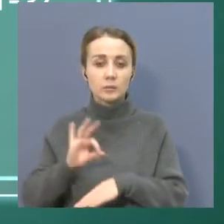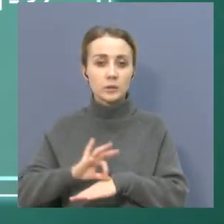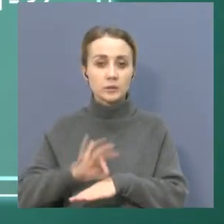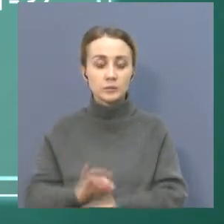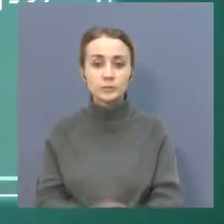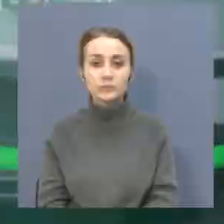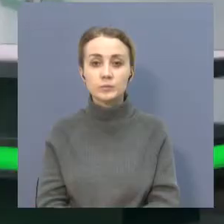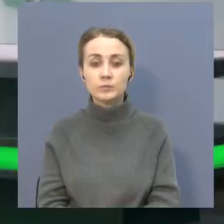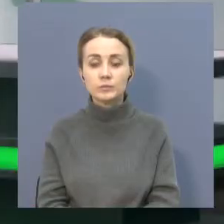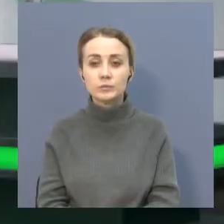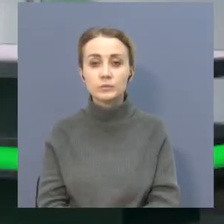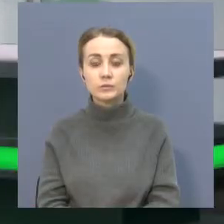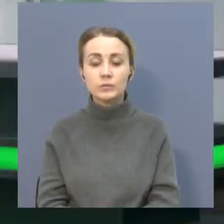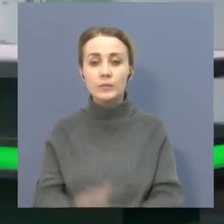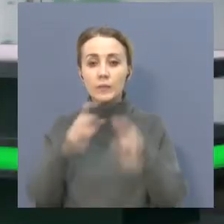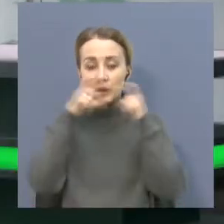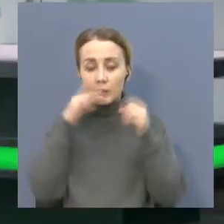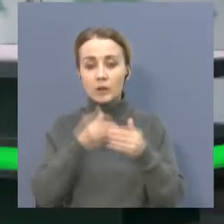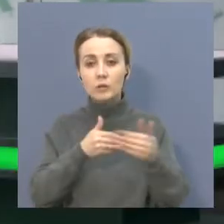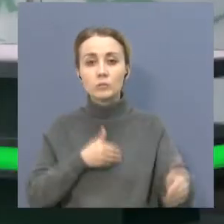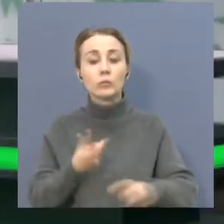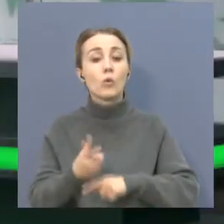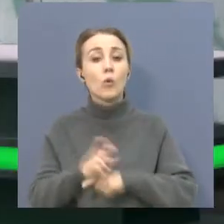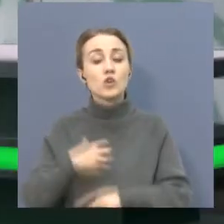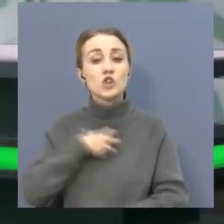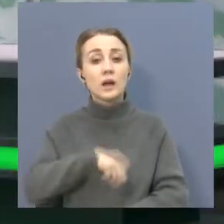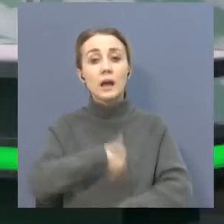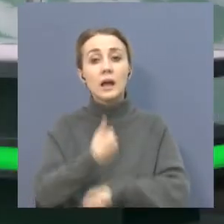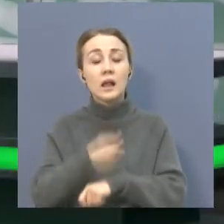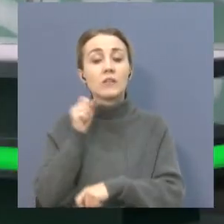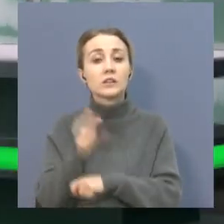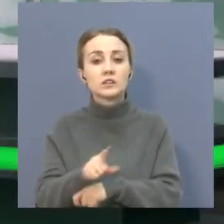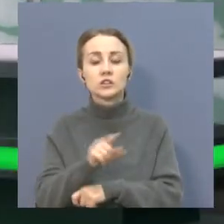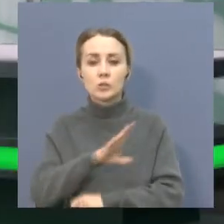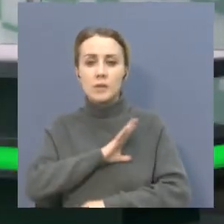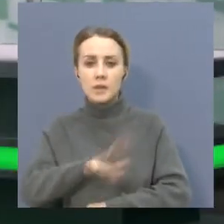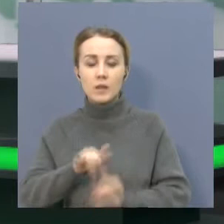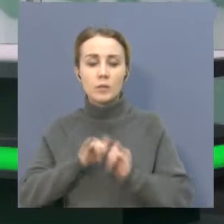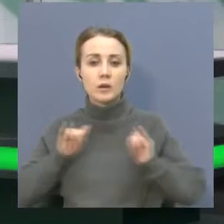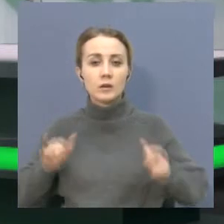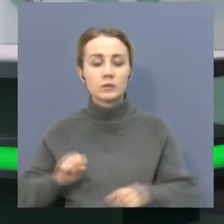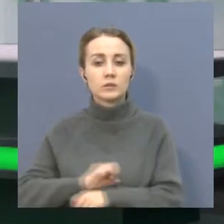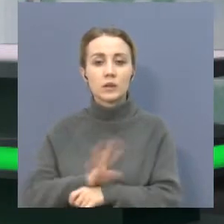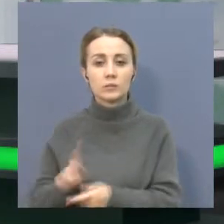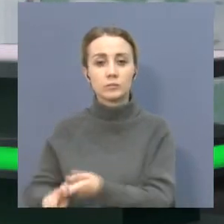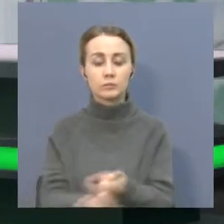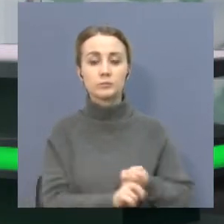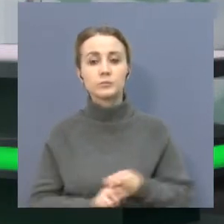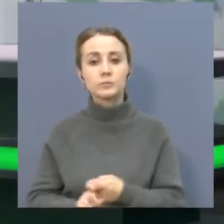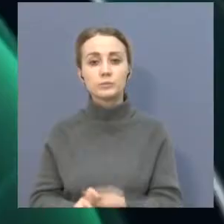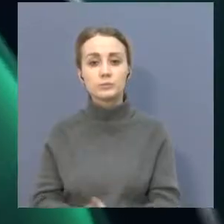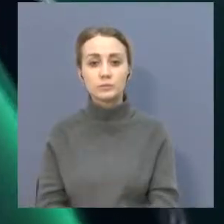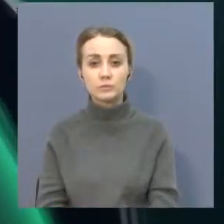жұқтырған. Дәрігерлер қазақстандықтарды барлық санитарлық эпидемиологиялық талаптарды сақтауға шақырады.